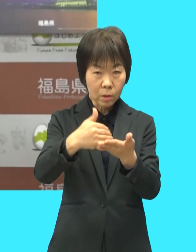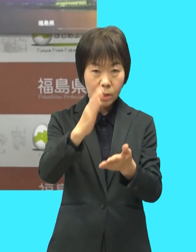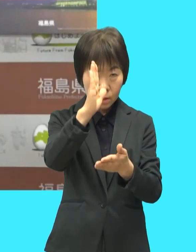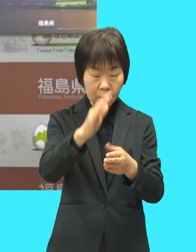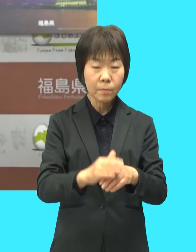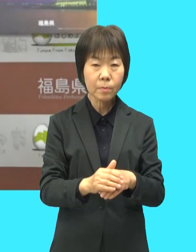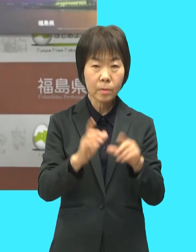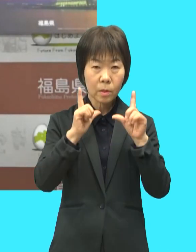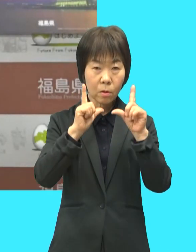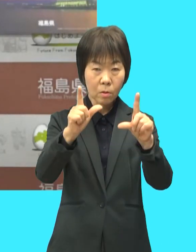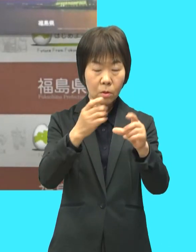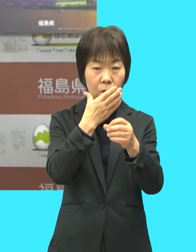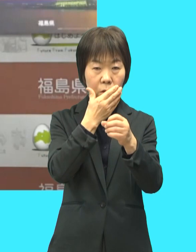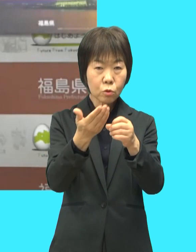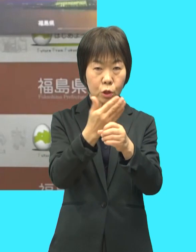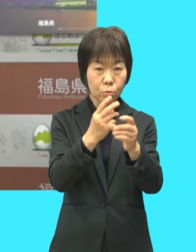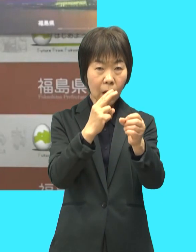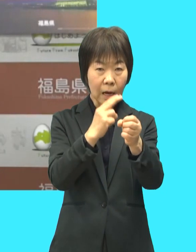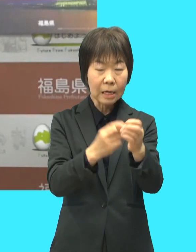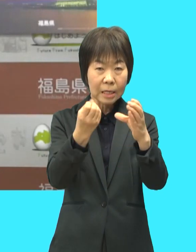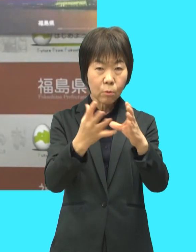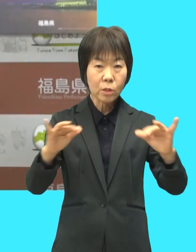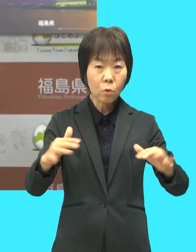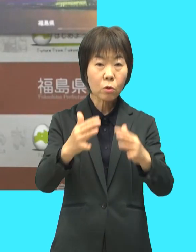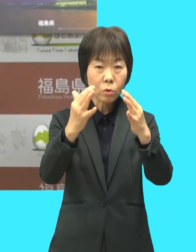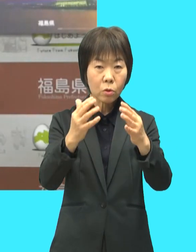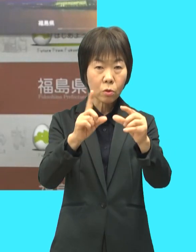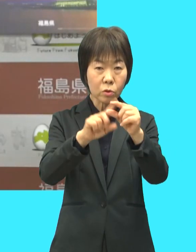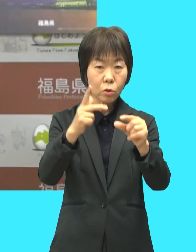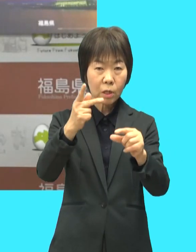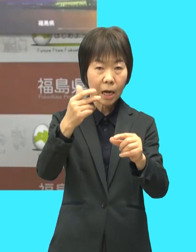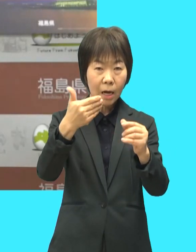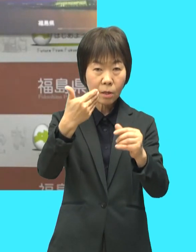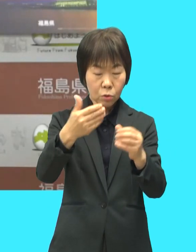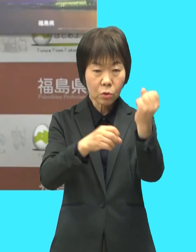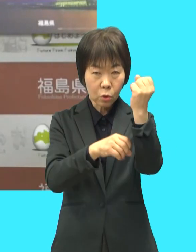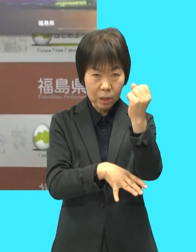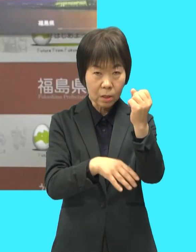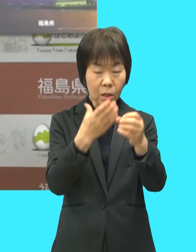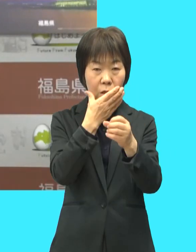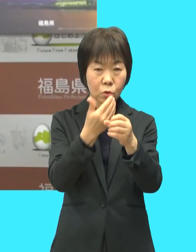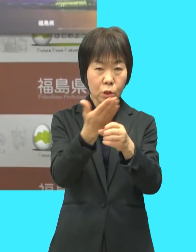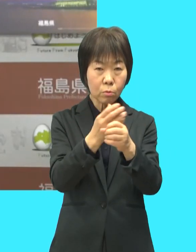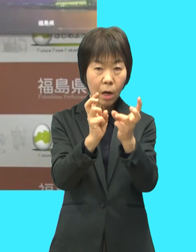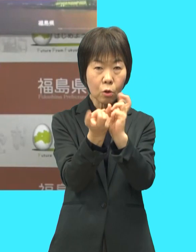はい、福島イノベーションコースト構想の中核拠点である福島ロ